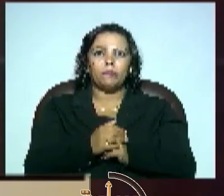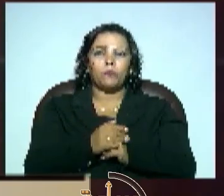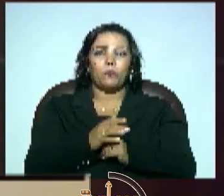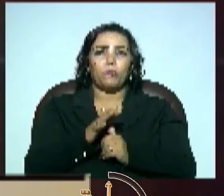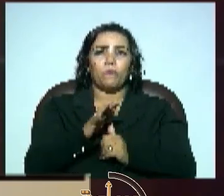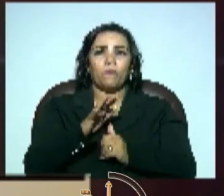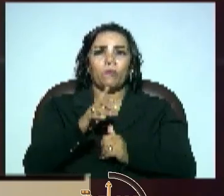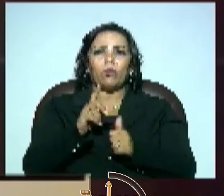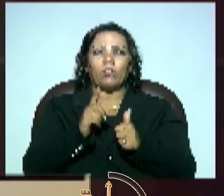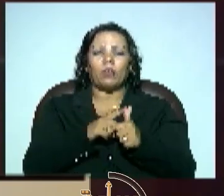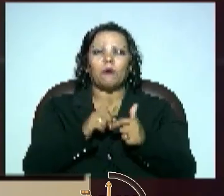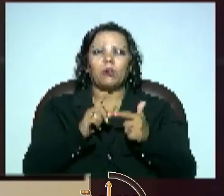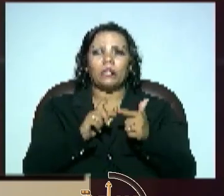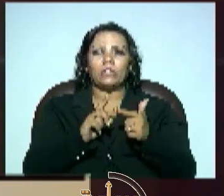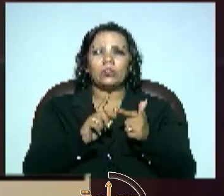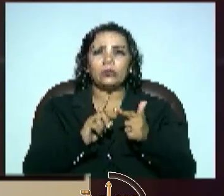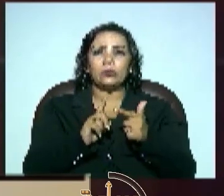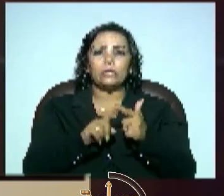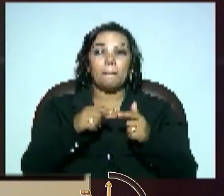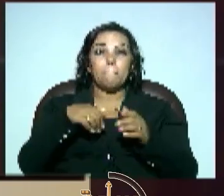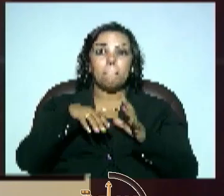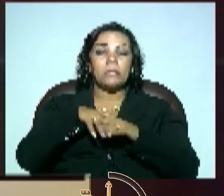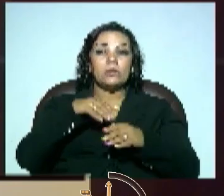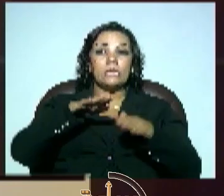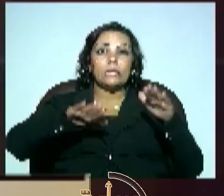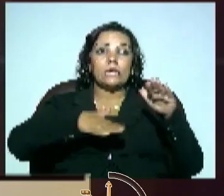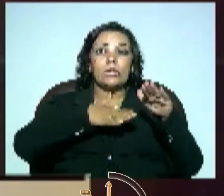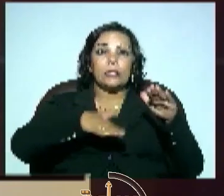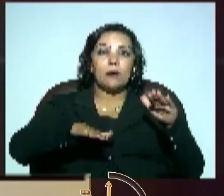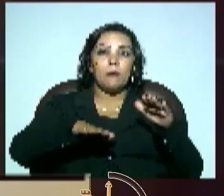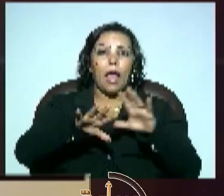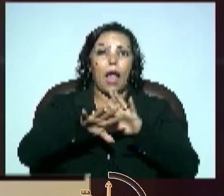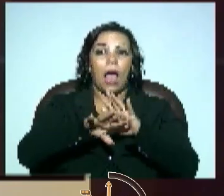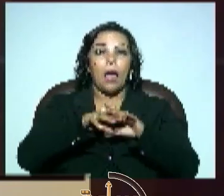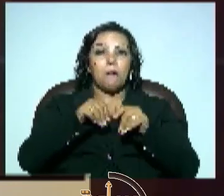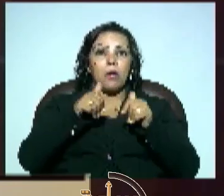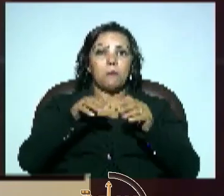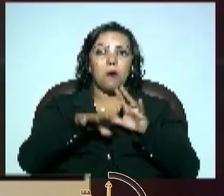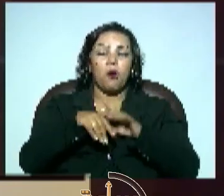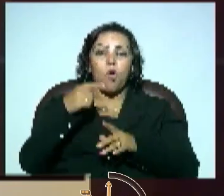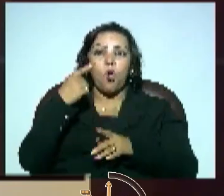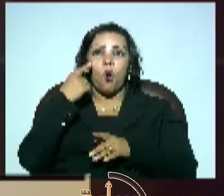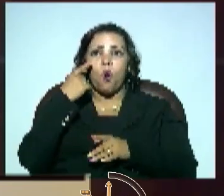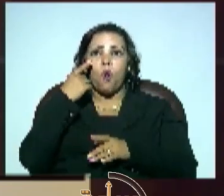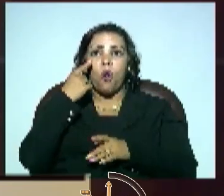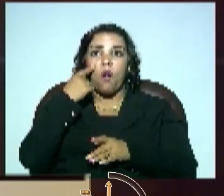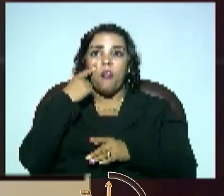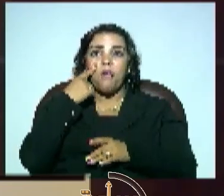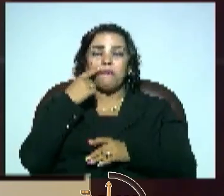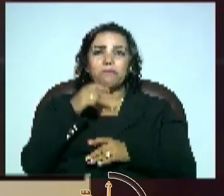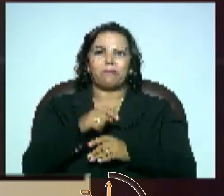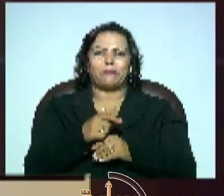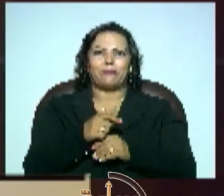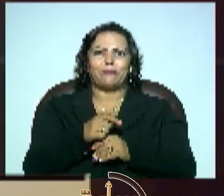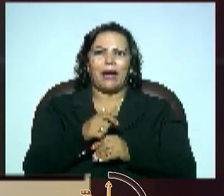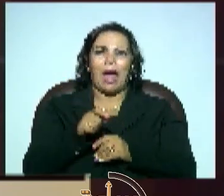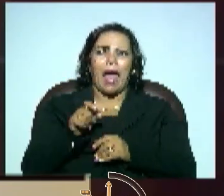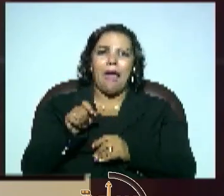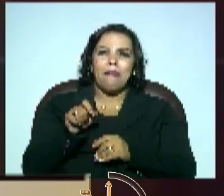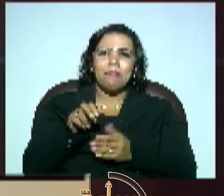تاني حاجة بابا غسل المواعين وعاملة حاجتي، الاقي كمية نملة على الترابيزة